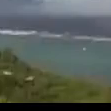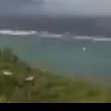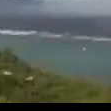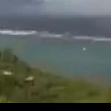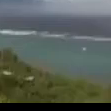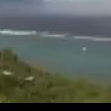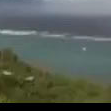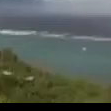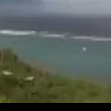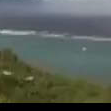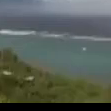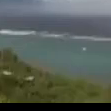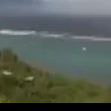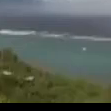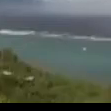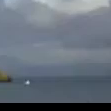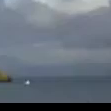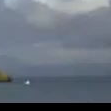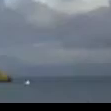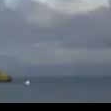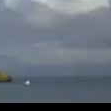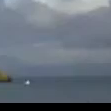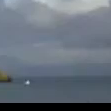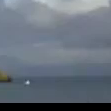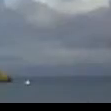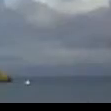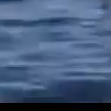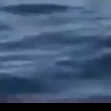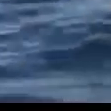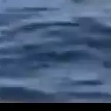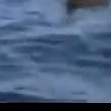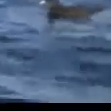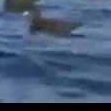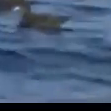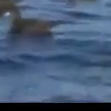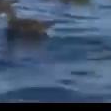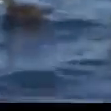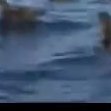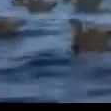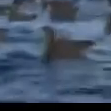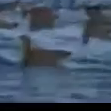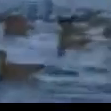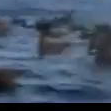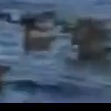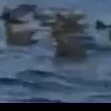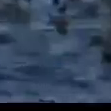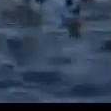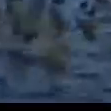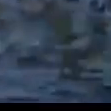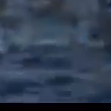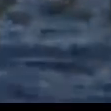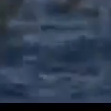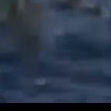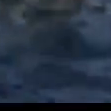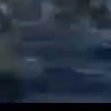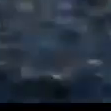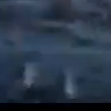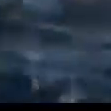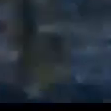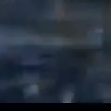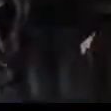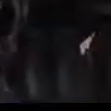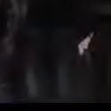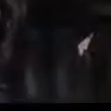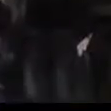inson ana shu go'zal tabiatda yashayotgan o'simlik va jonzotlarni o'zining noto'g'ri xatti-harakati bilan nobud